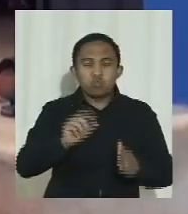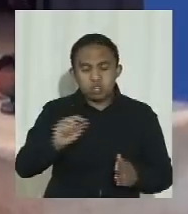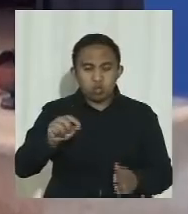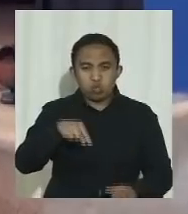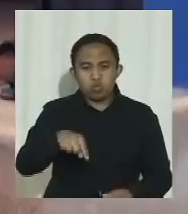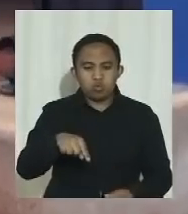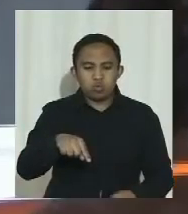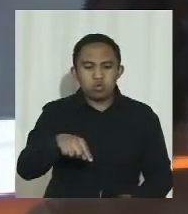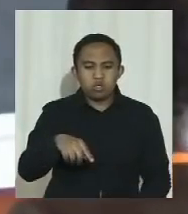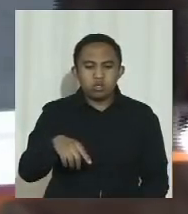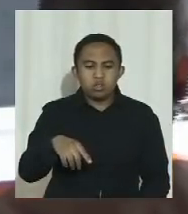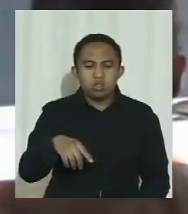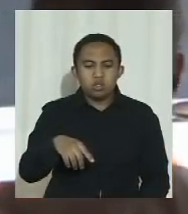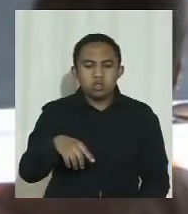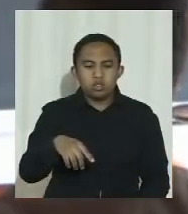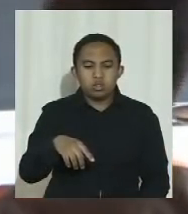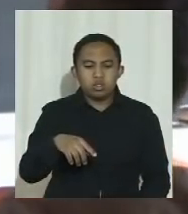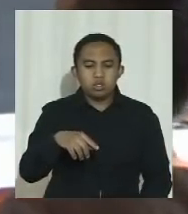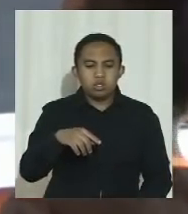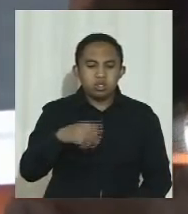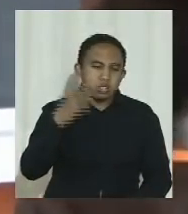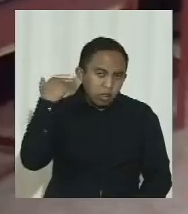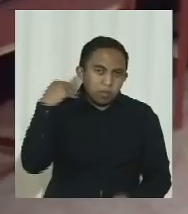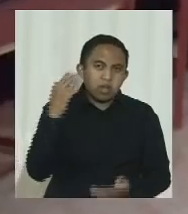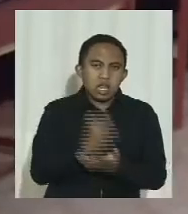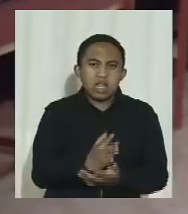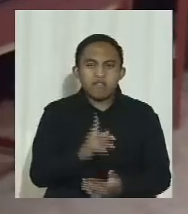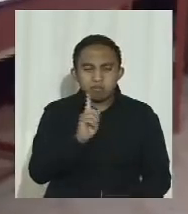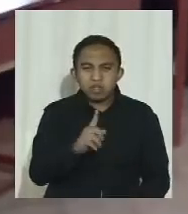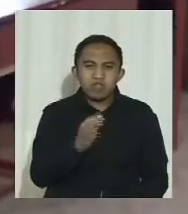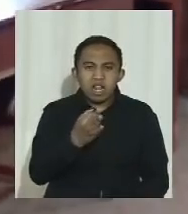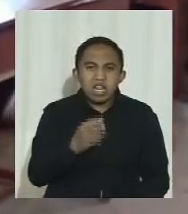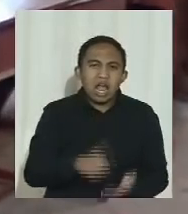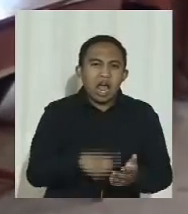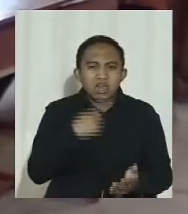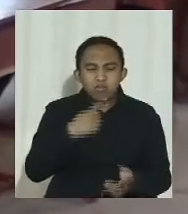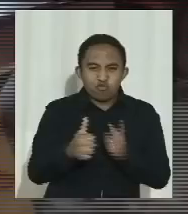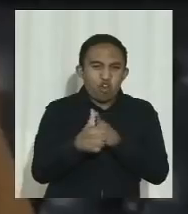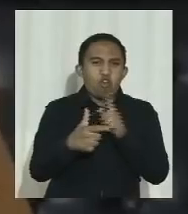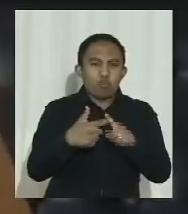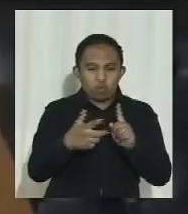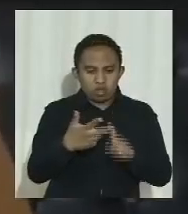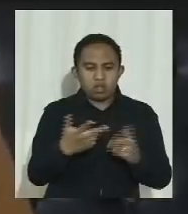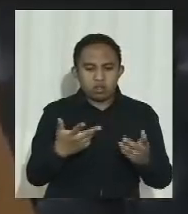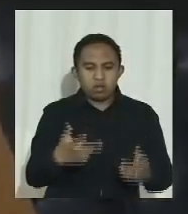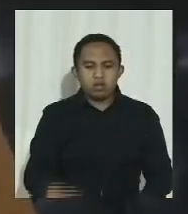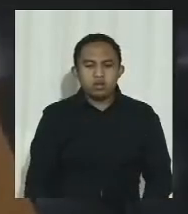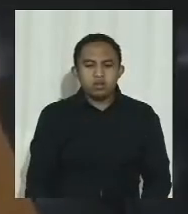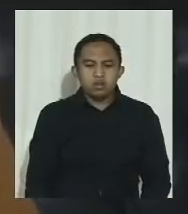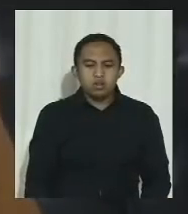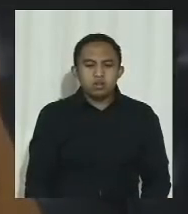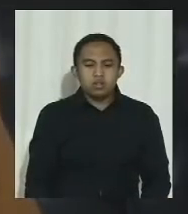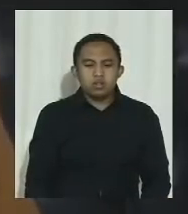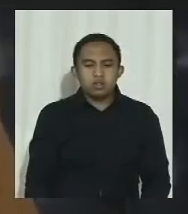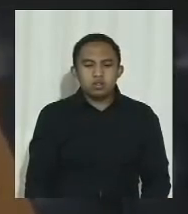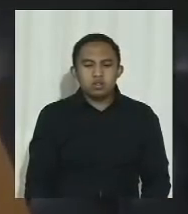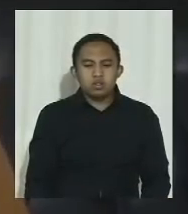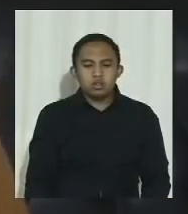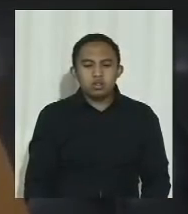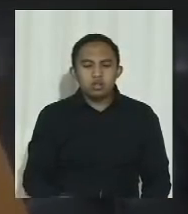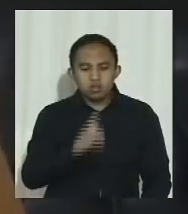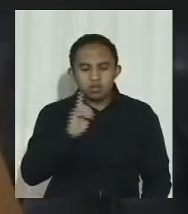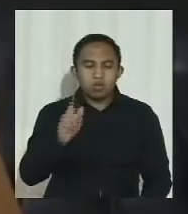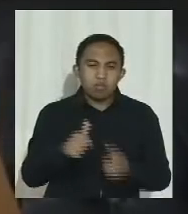intelo farafahakeliny no nanao fanadinana andrana na examen blanc. Nanomboka tamin'ny 26 izany a, lundi 26